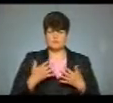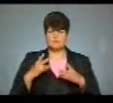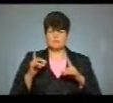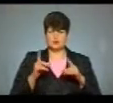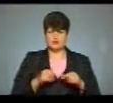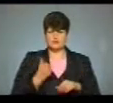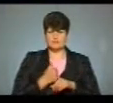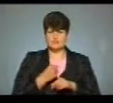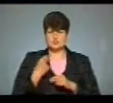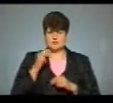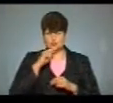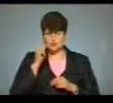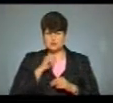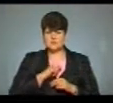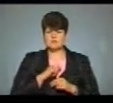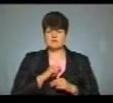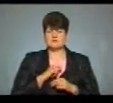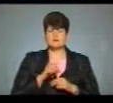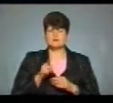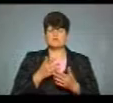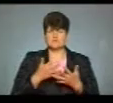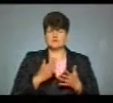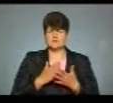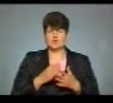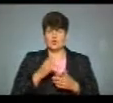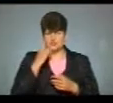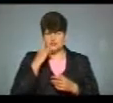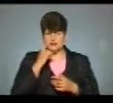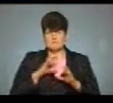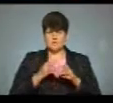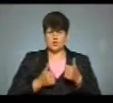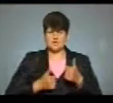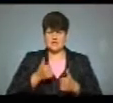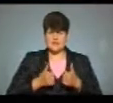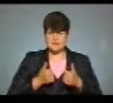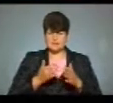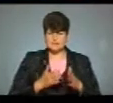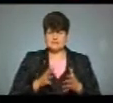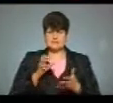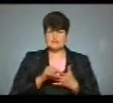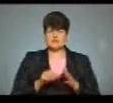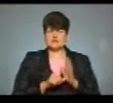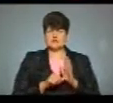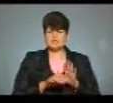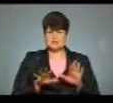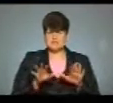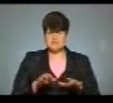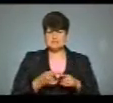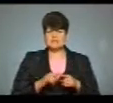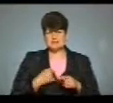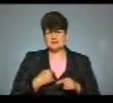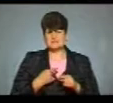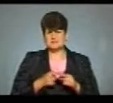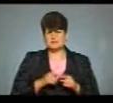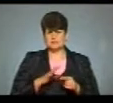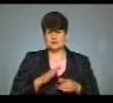основний чемпіонат України, тобто де йдуть очки, міжнародний рейтинг. От, зайняла я там 6-те місце, тобто для мене це було